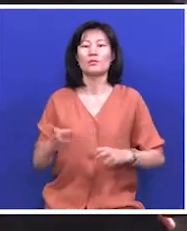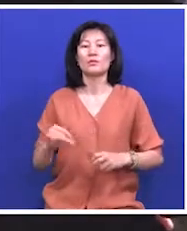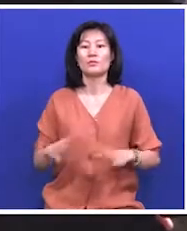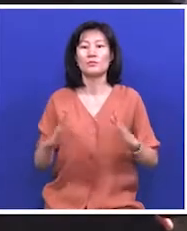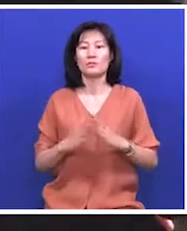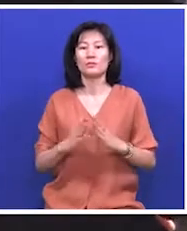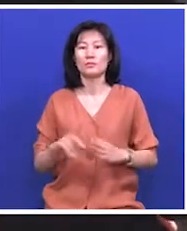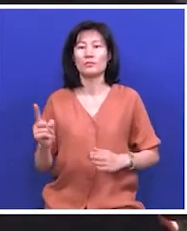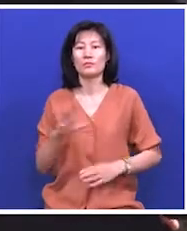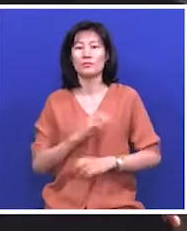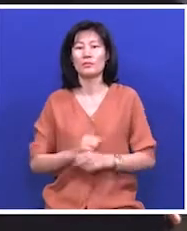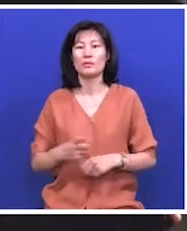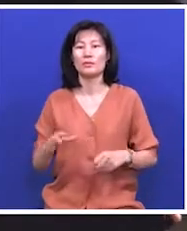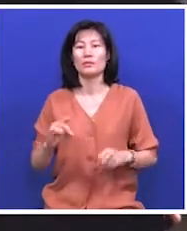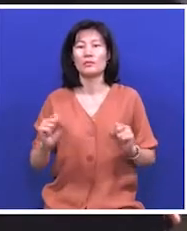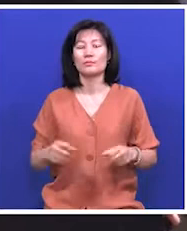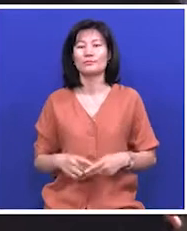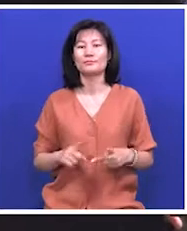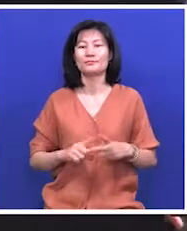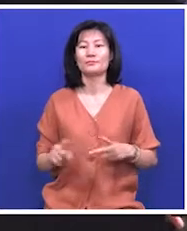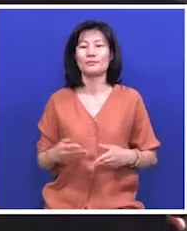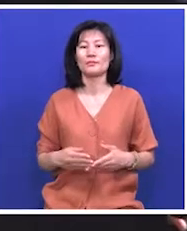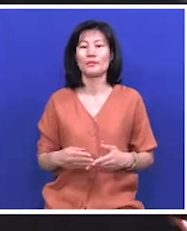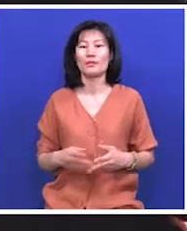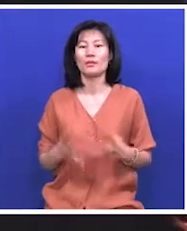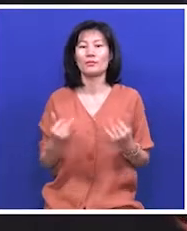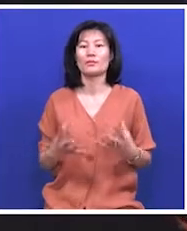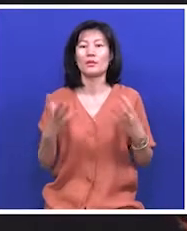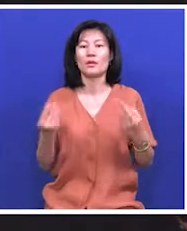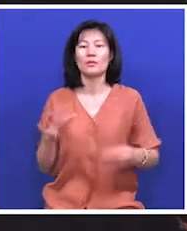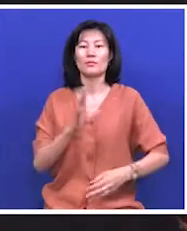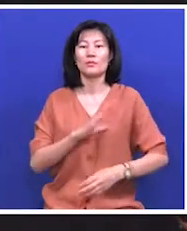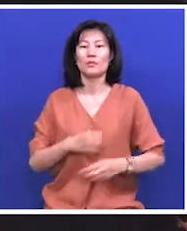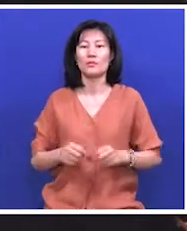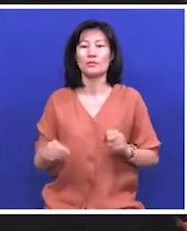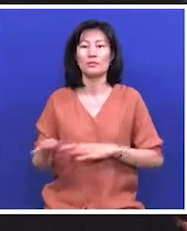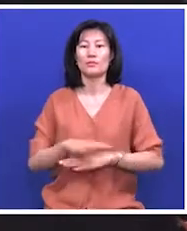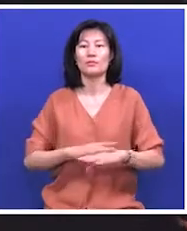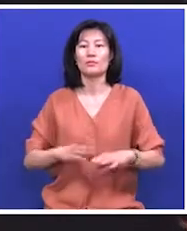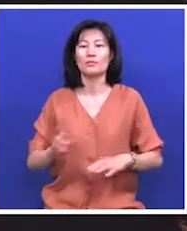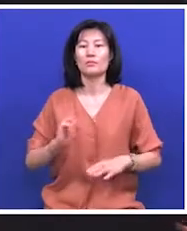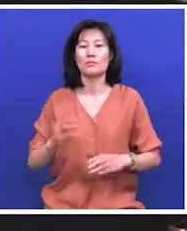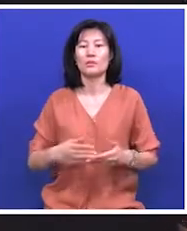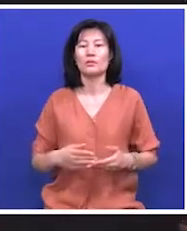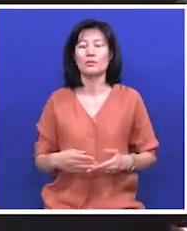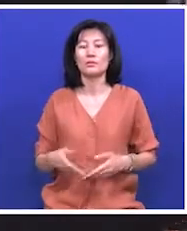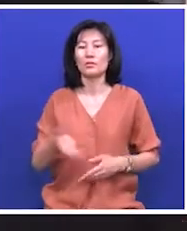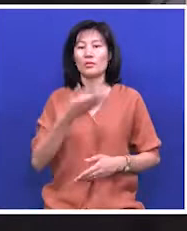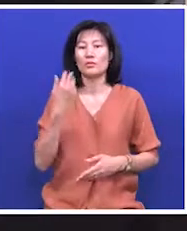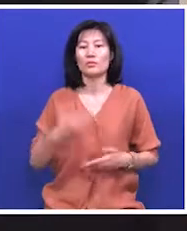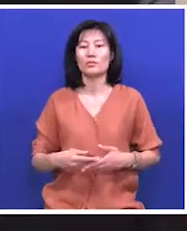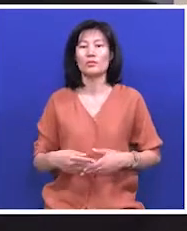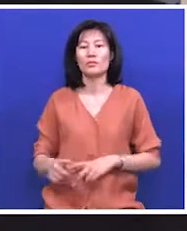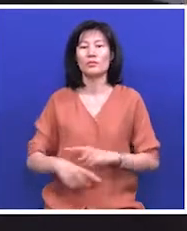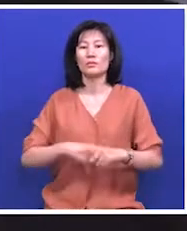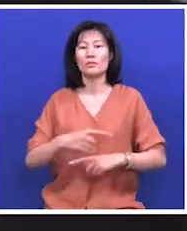Біріншісі тұрғын үй Асқар Жапаевич. Екіншісі бүгінгі болатқан жағдай бәрі школда мектепте жатқан